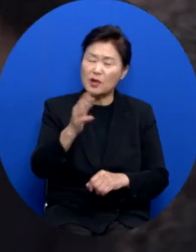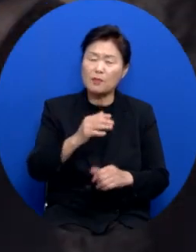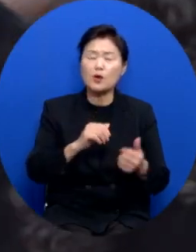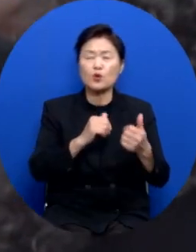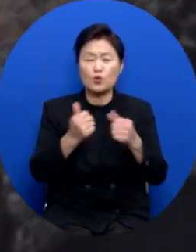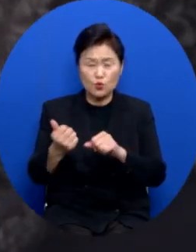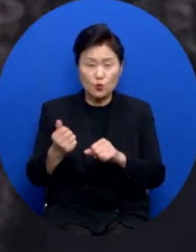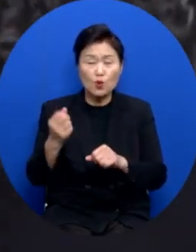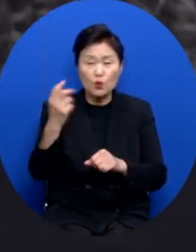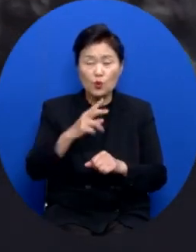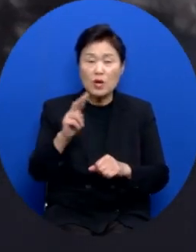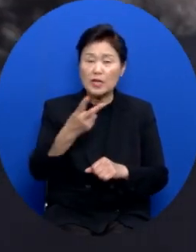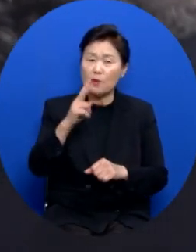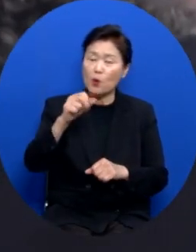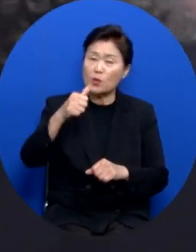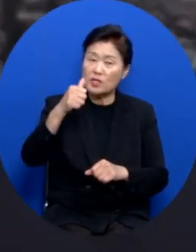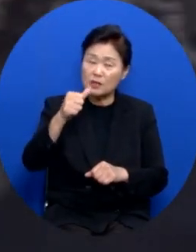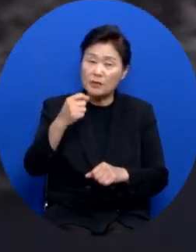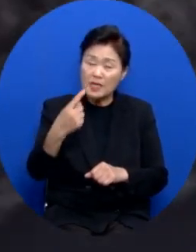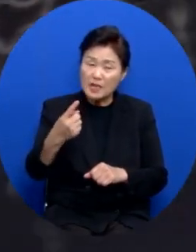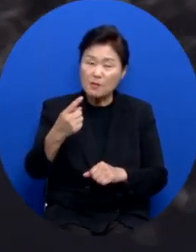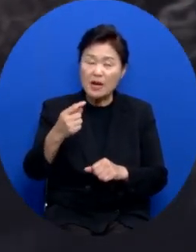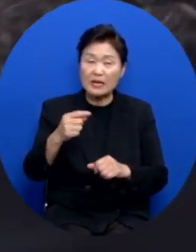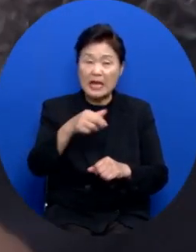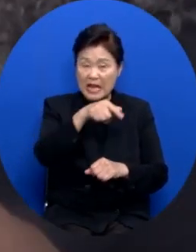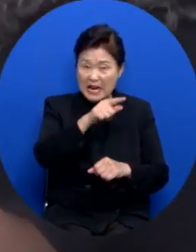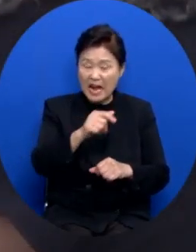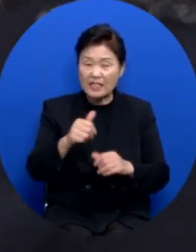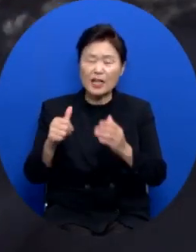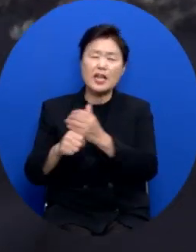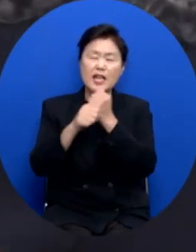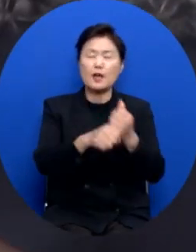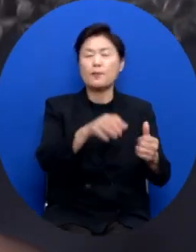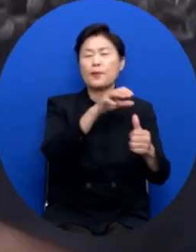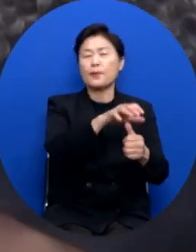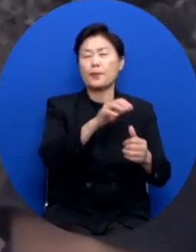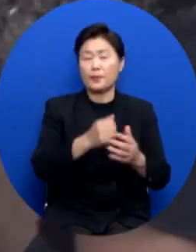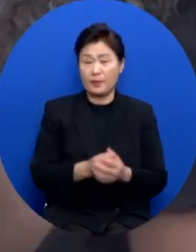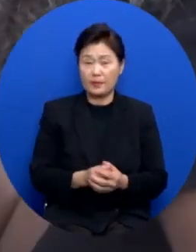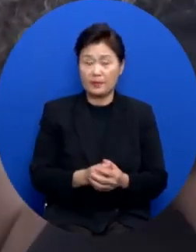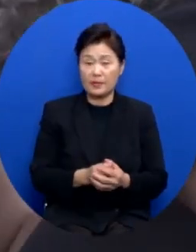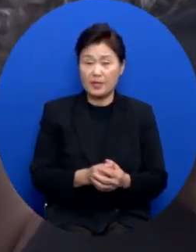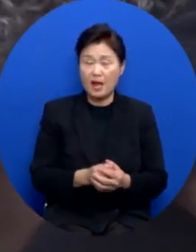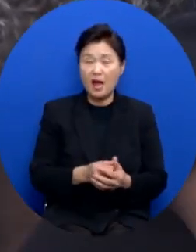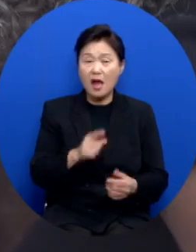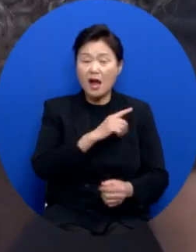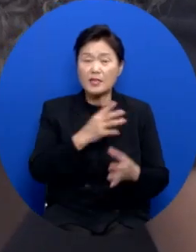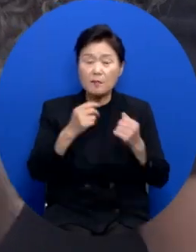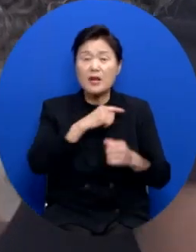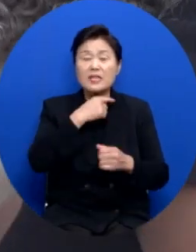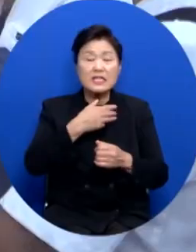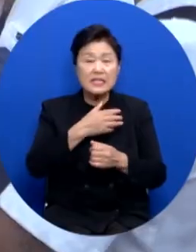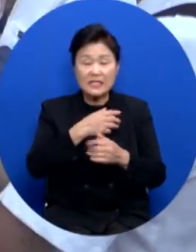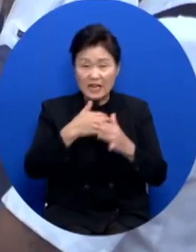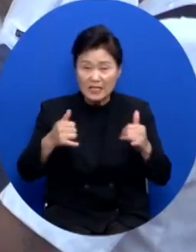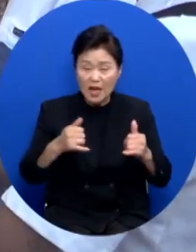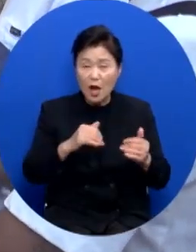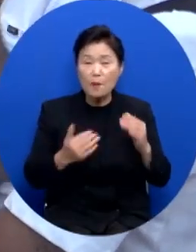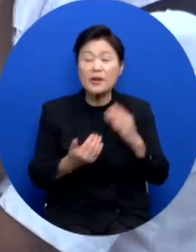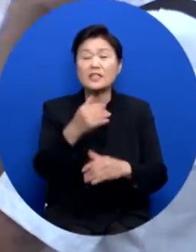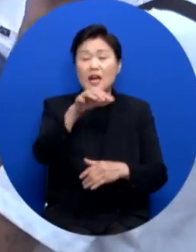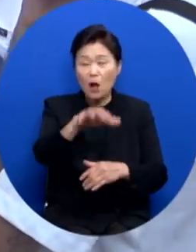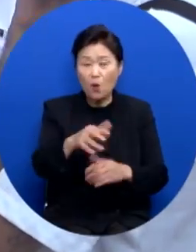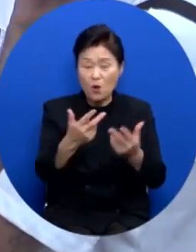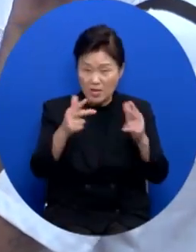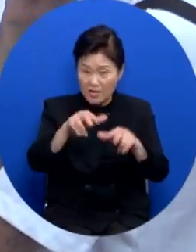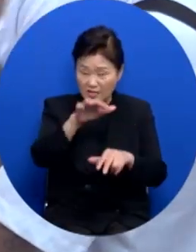사망하고 251명이 가자의 인질로 잡혀갔습니다. 가장 많은 희생자가 발생한 이곳 레임